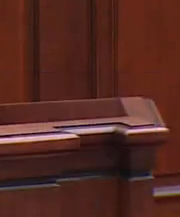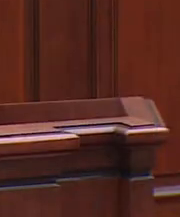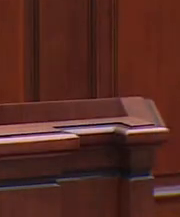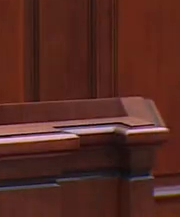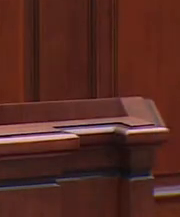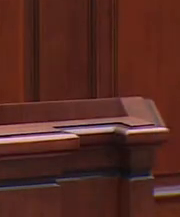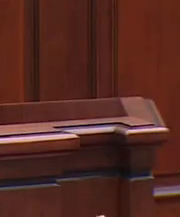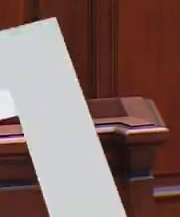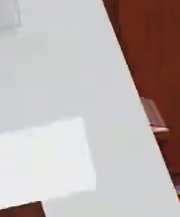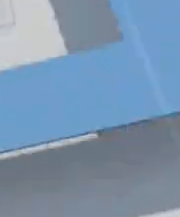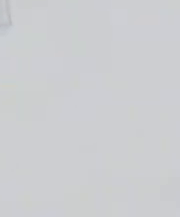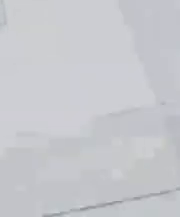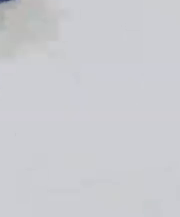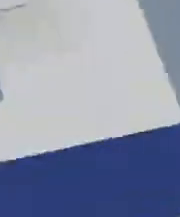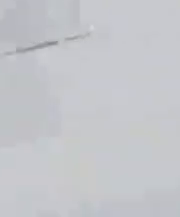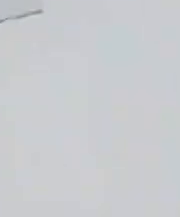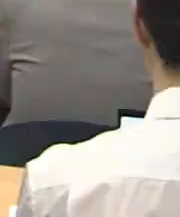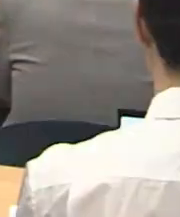요구했습니다.